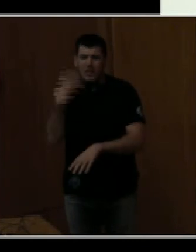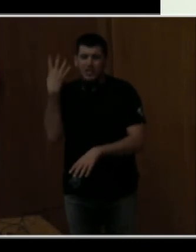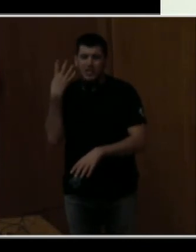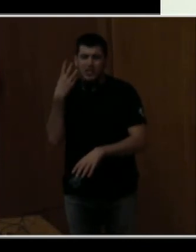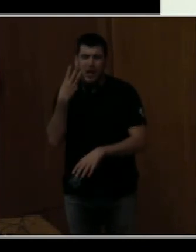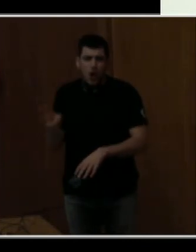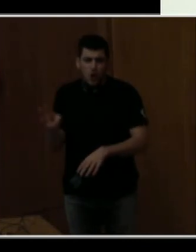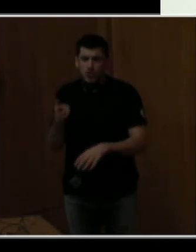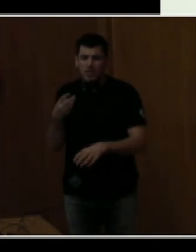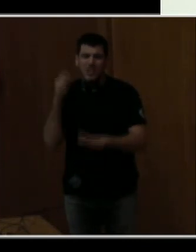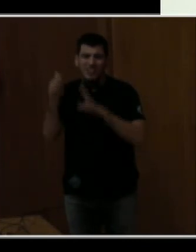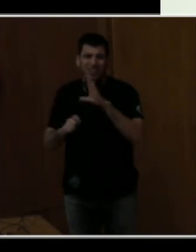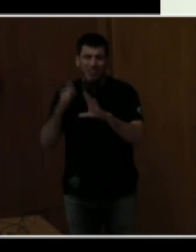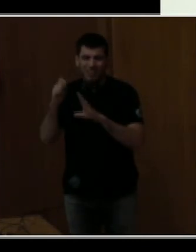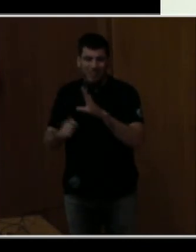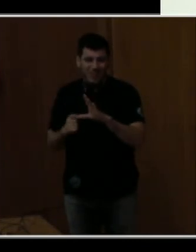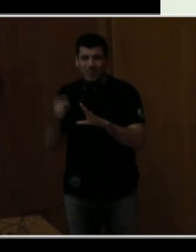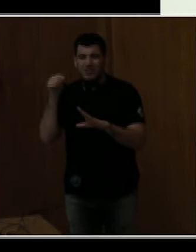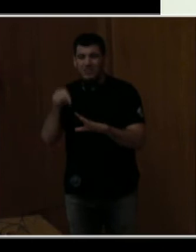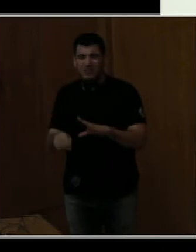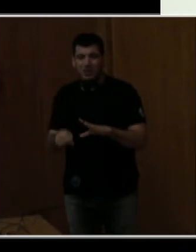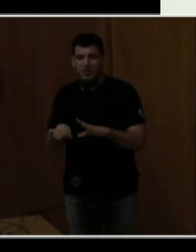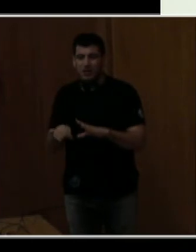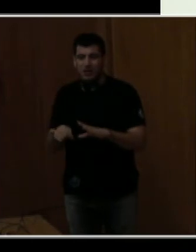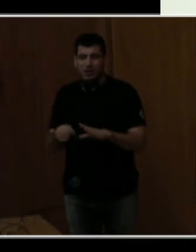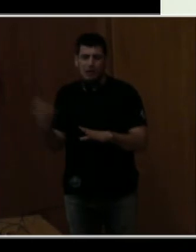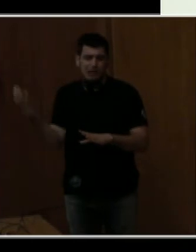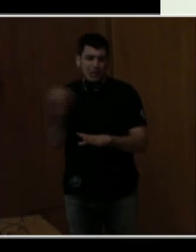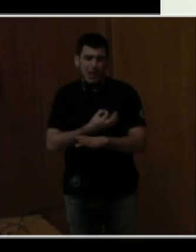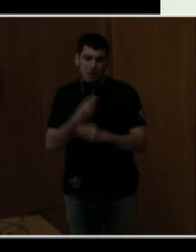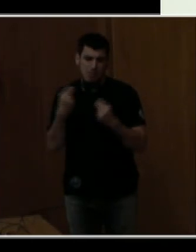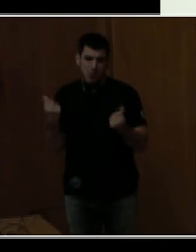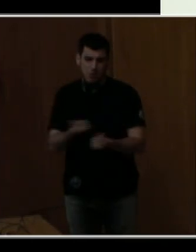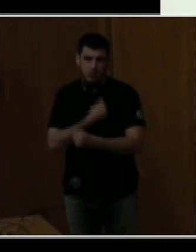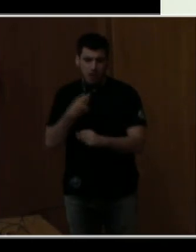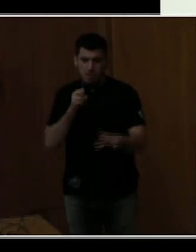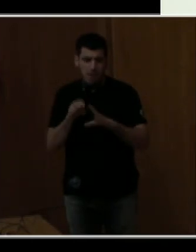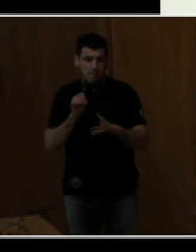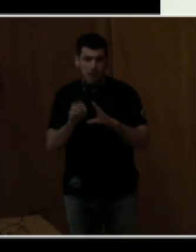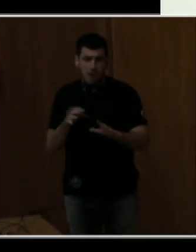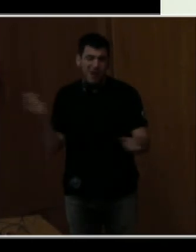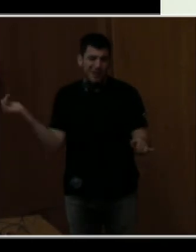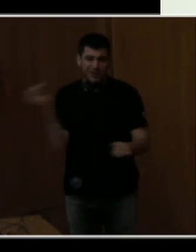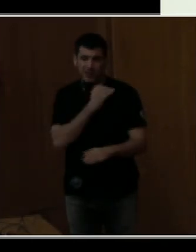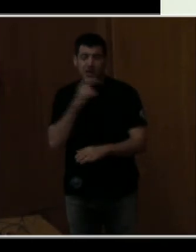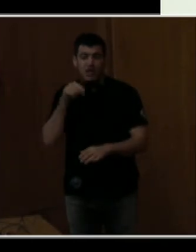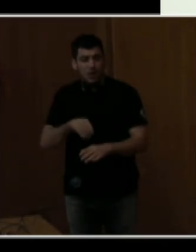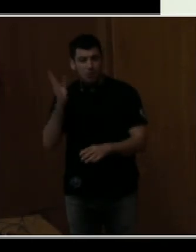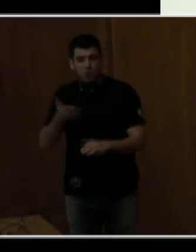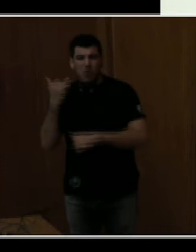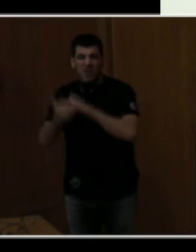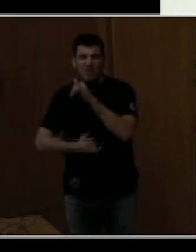ή 4.000 ταινίες standard definition. Μπορούμε να εξυπηρετήσουμε ταυτόχρονα 180.000 ADSL συνδέσεις με